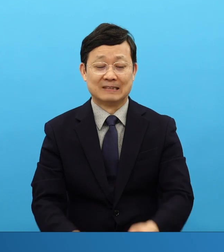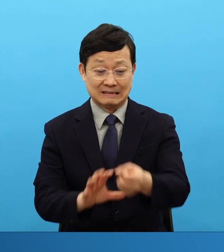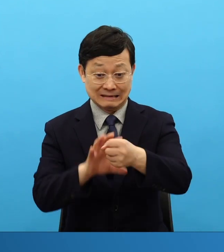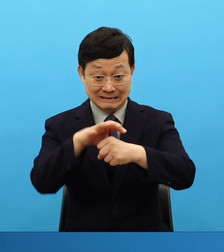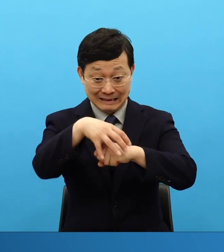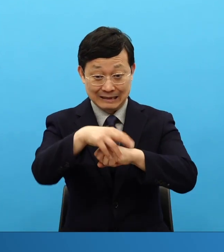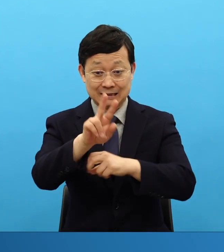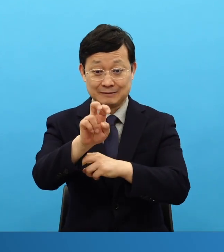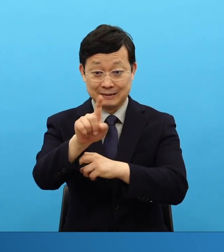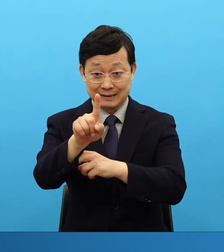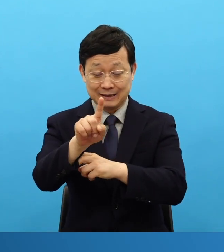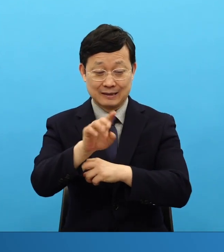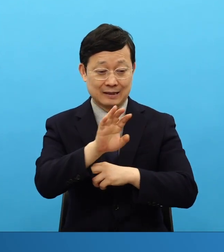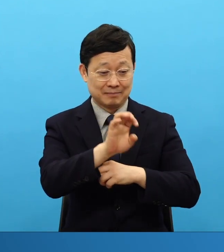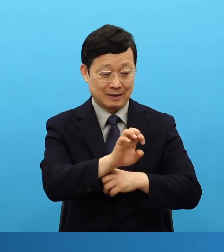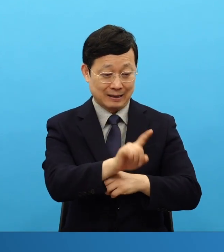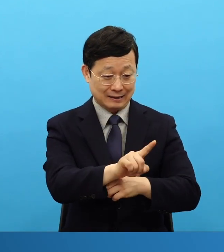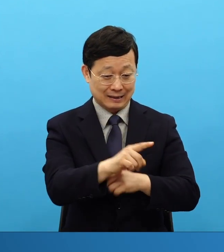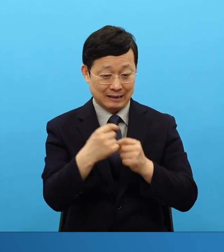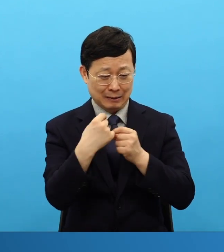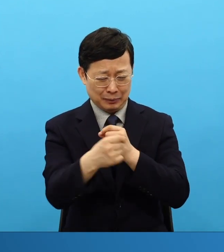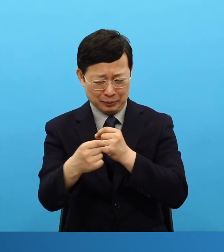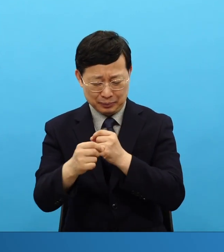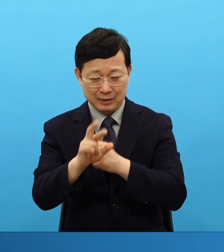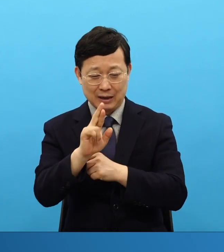나라에 44개 RTS가 세워져서